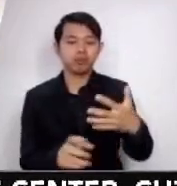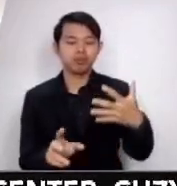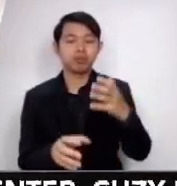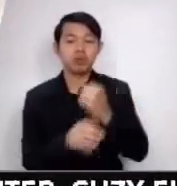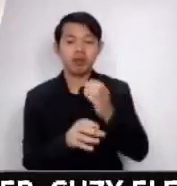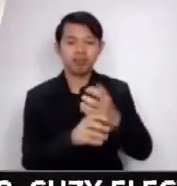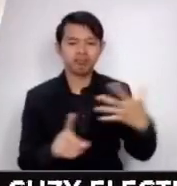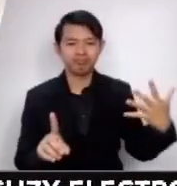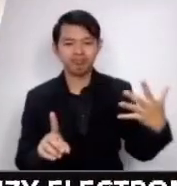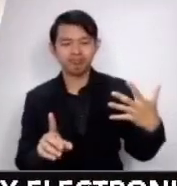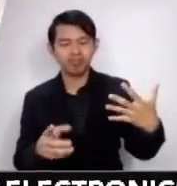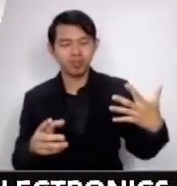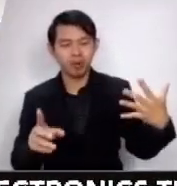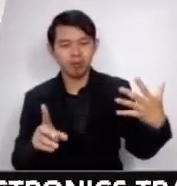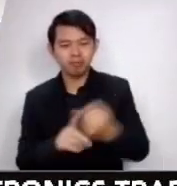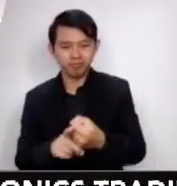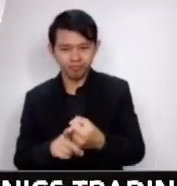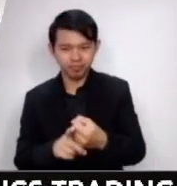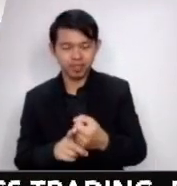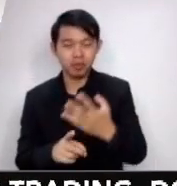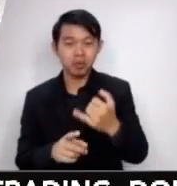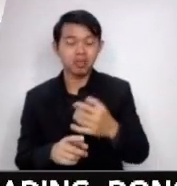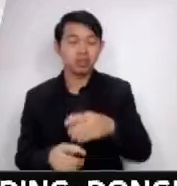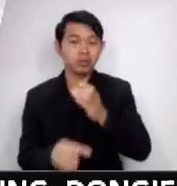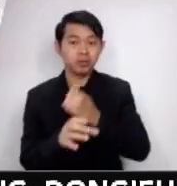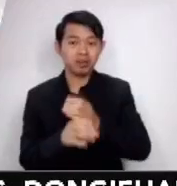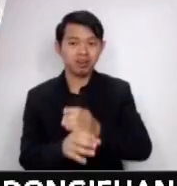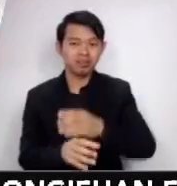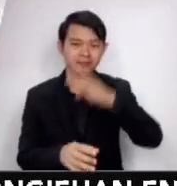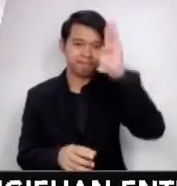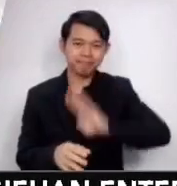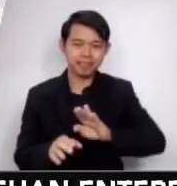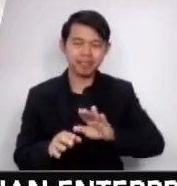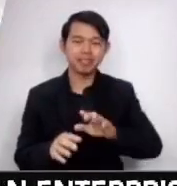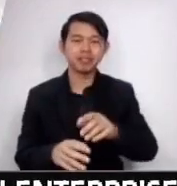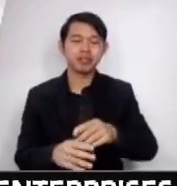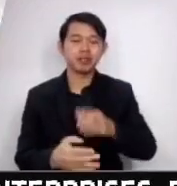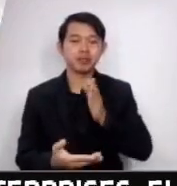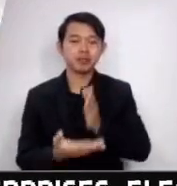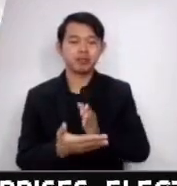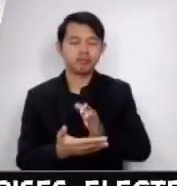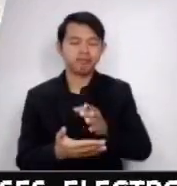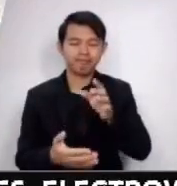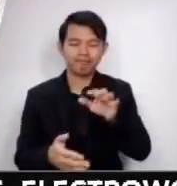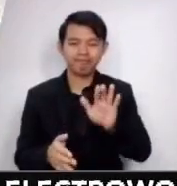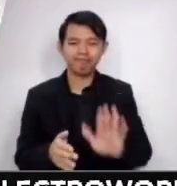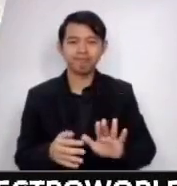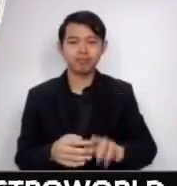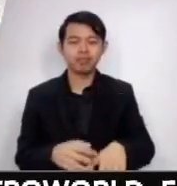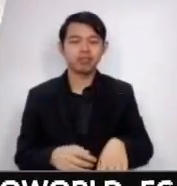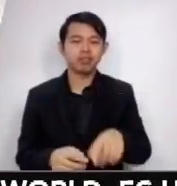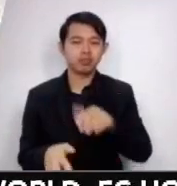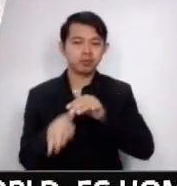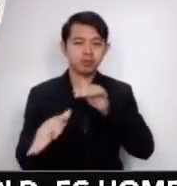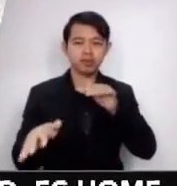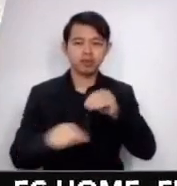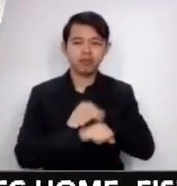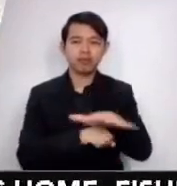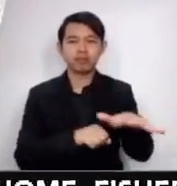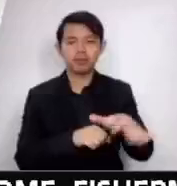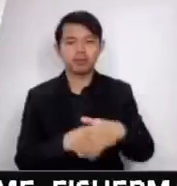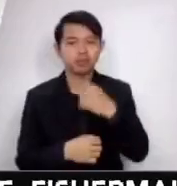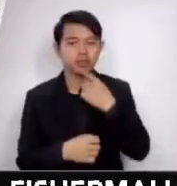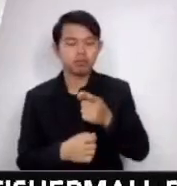kanya, nawala ng preno ang kanyang sasakyan. Nagpabigat sa trapiko ang insidente. Ayon sa responding traffic aid, naiwan ng driver ang